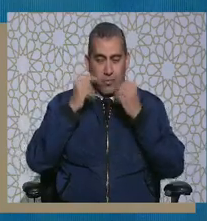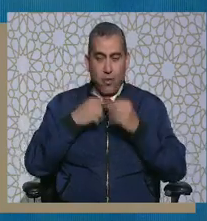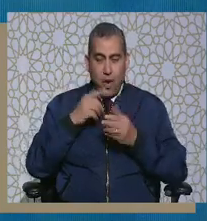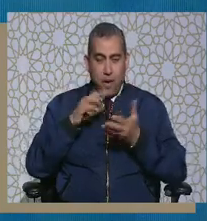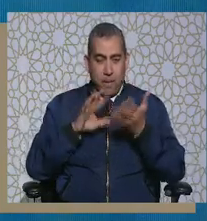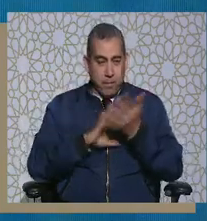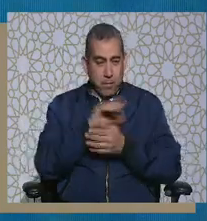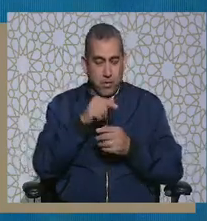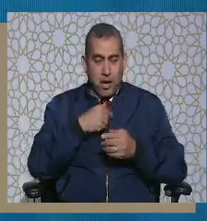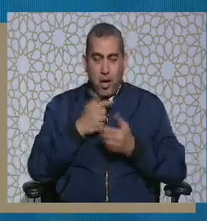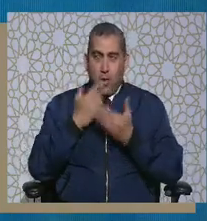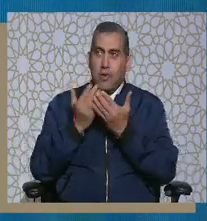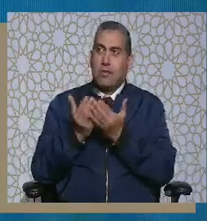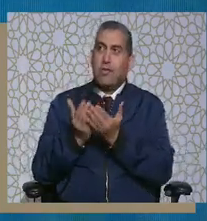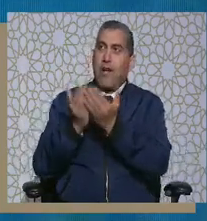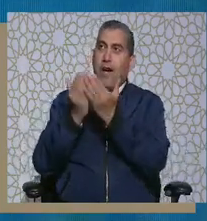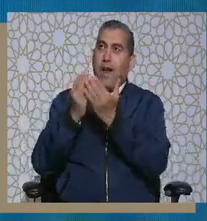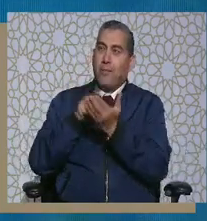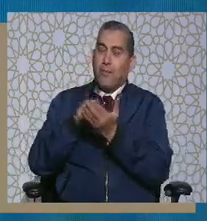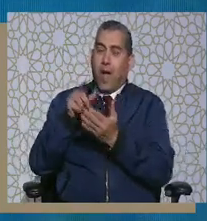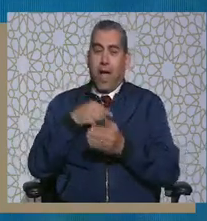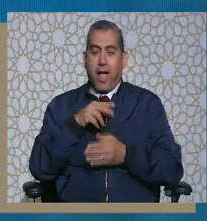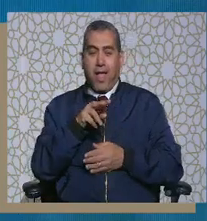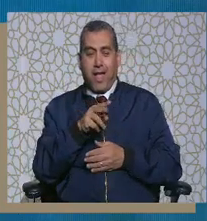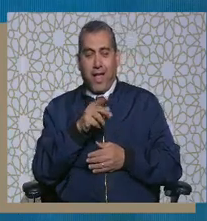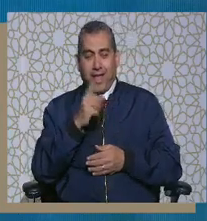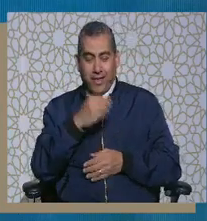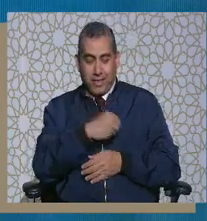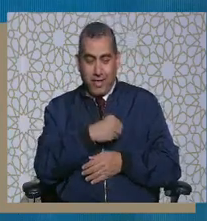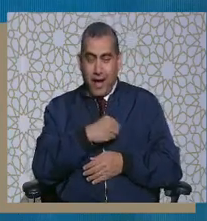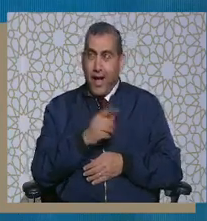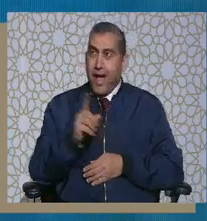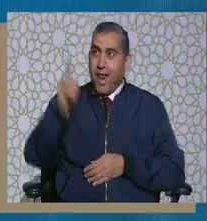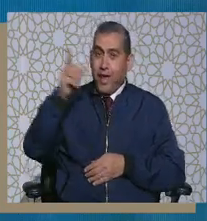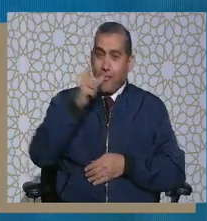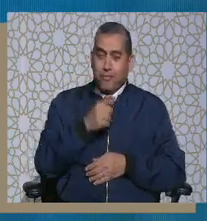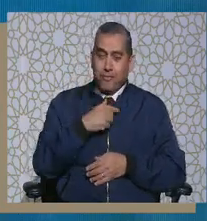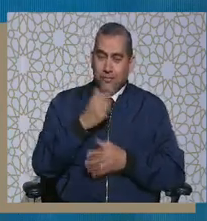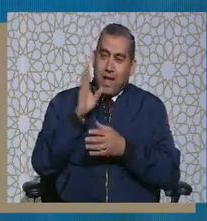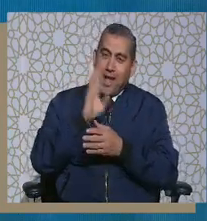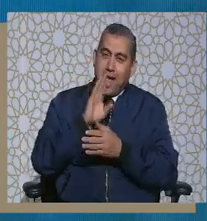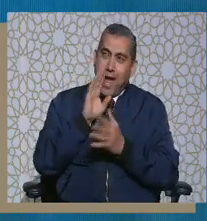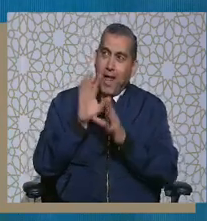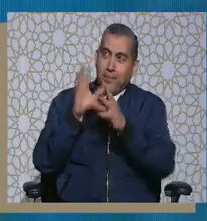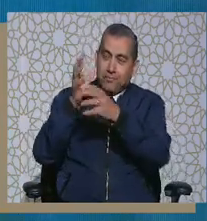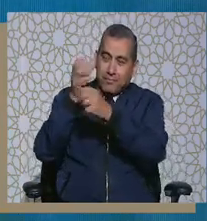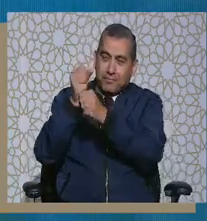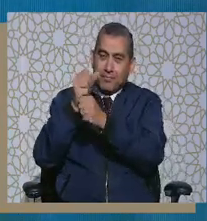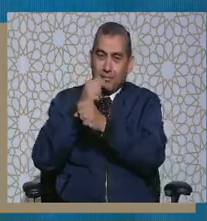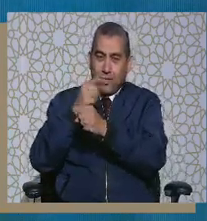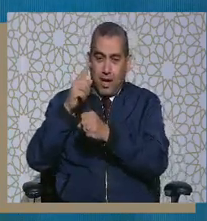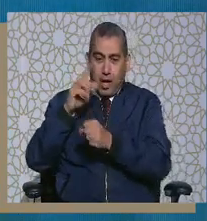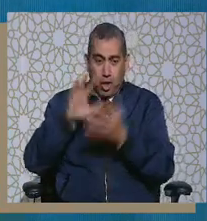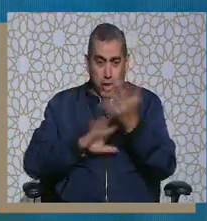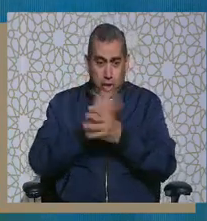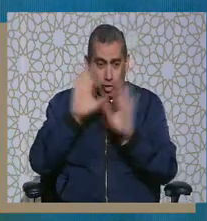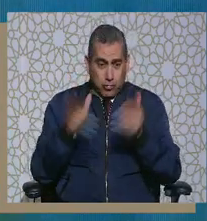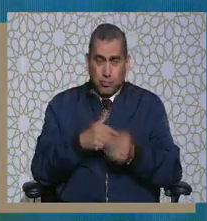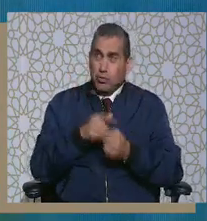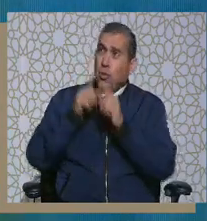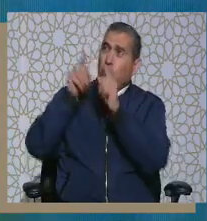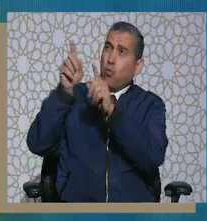القدر فكلها ج جت عشان تثق بالله سبحانه وتعالى فتتعلم وتعلم ان الله سبحانه وتعالى